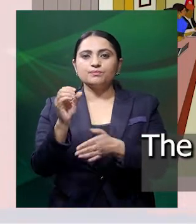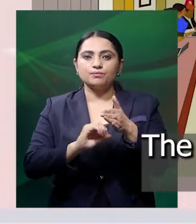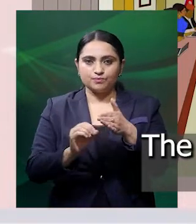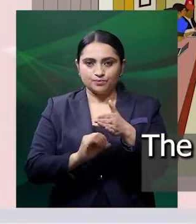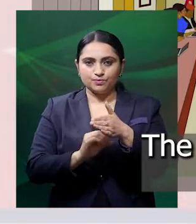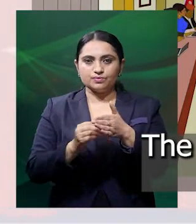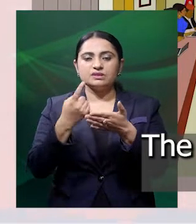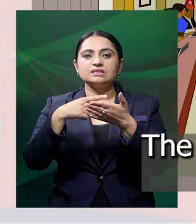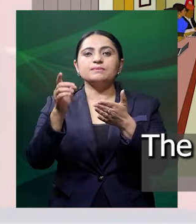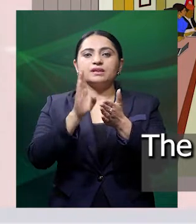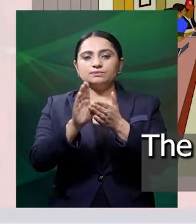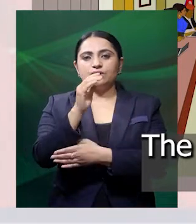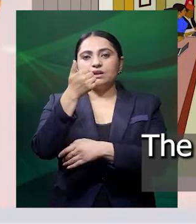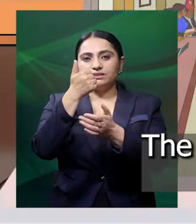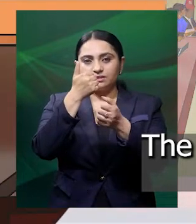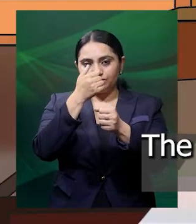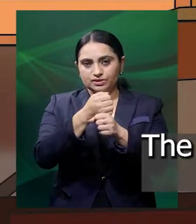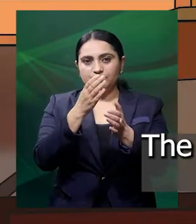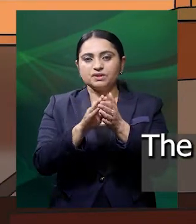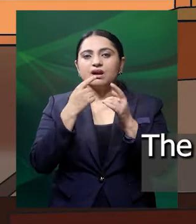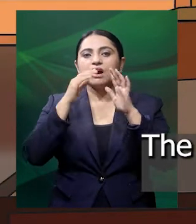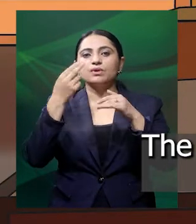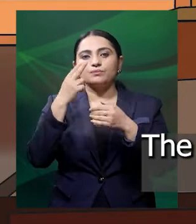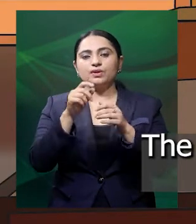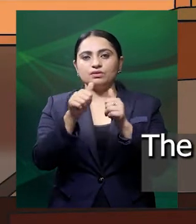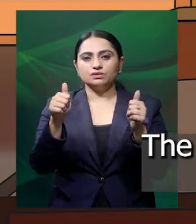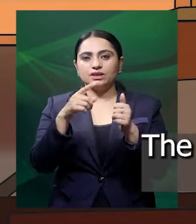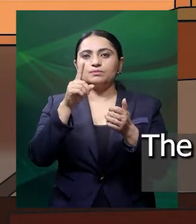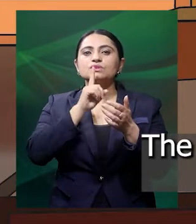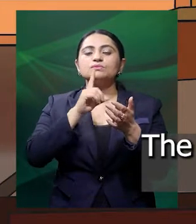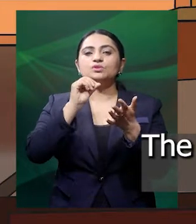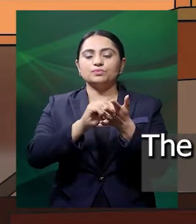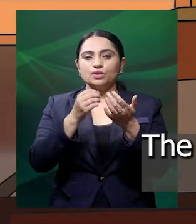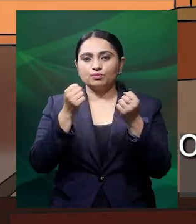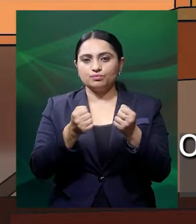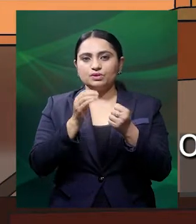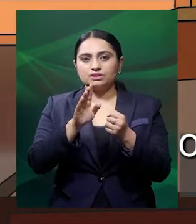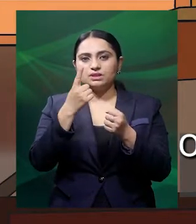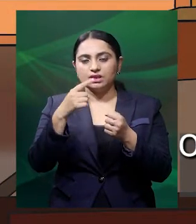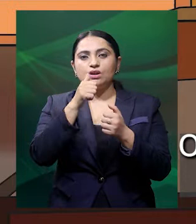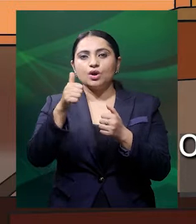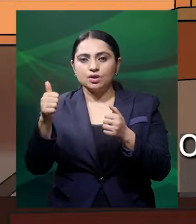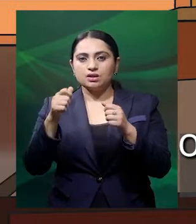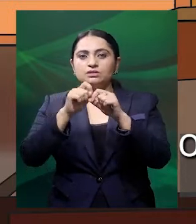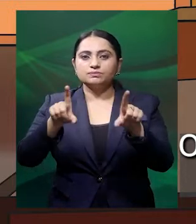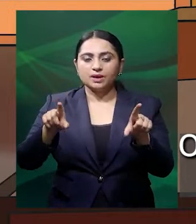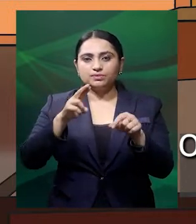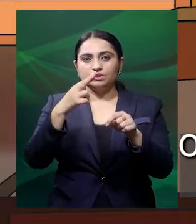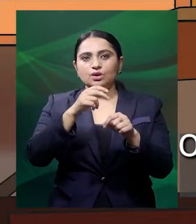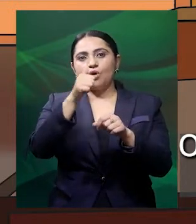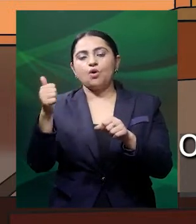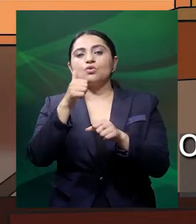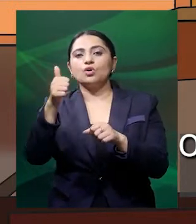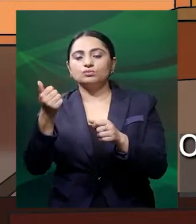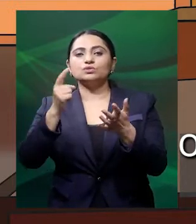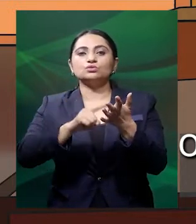मन्त्री परिषदको सिफारिसबाट राष्ट्रपतिबाट आह्वान भए अनुसार वर्षमा 2 पटक बस्दछ। एउटा अधिवेशनको समाप्ति र